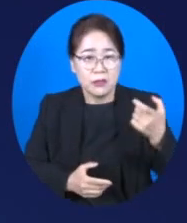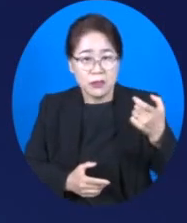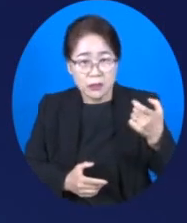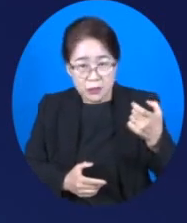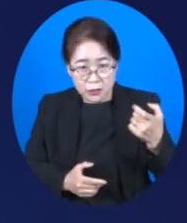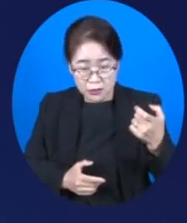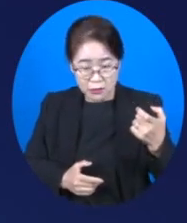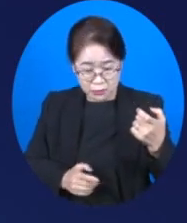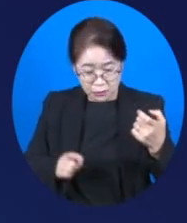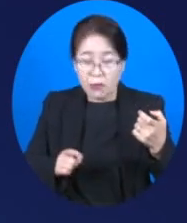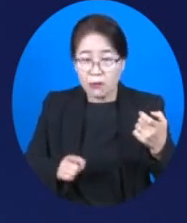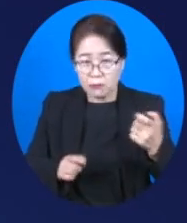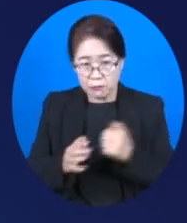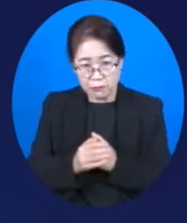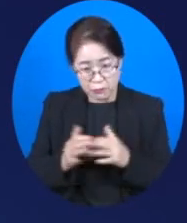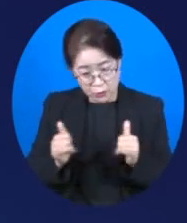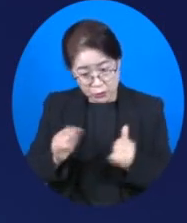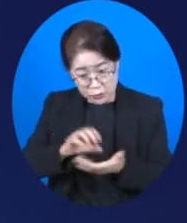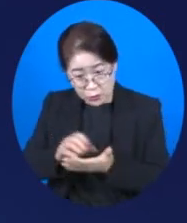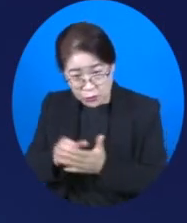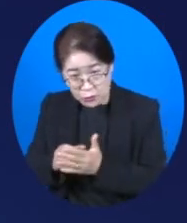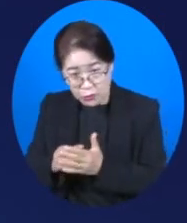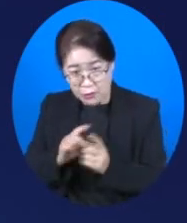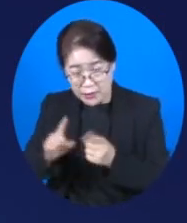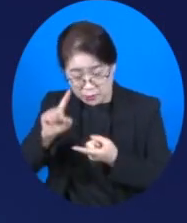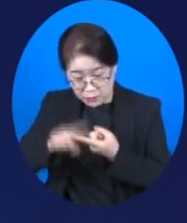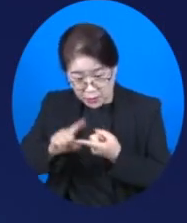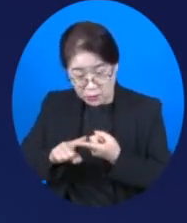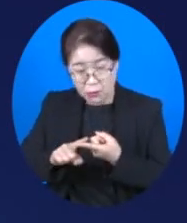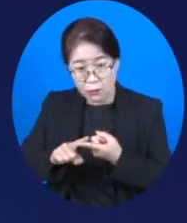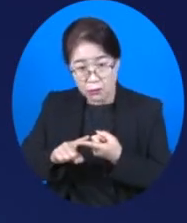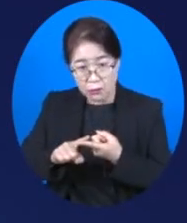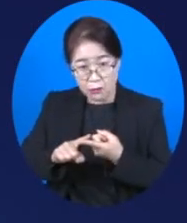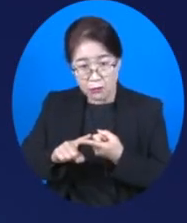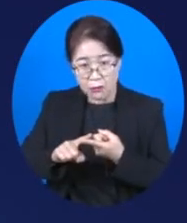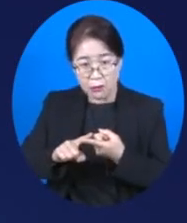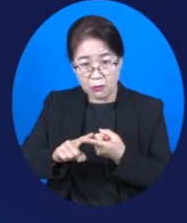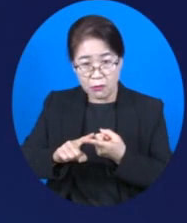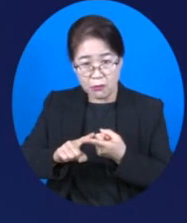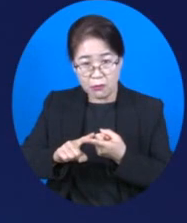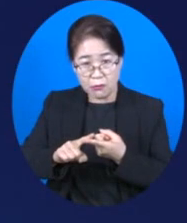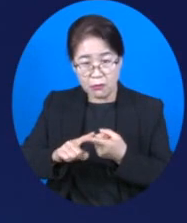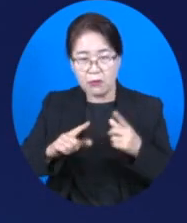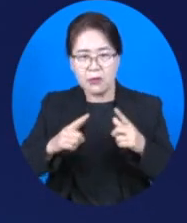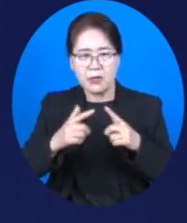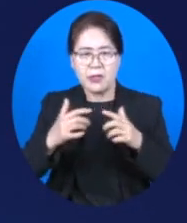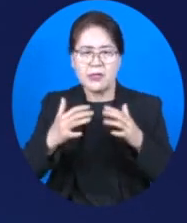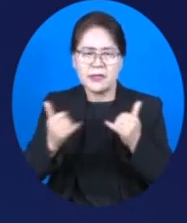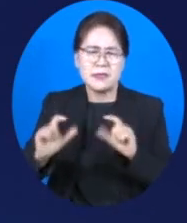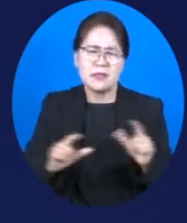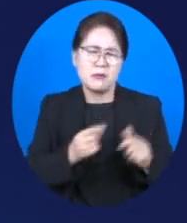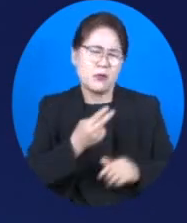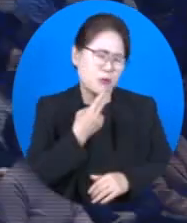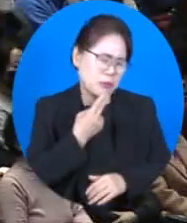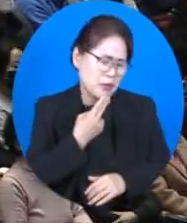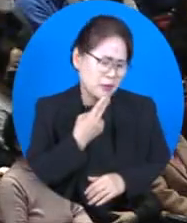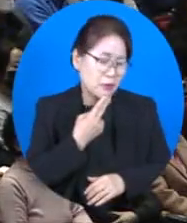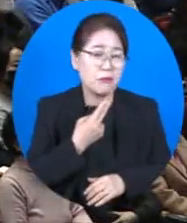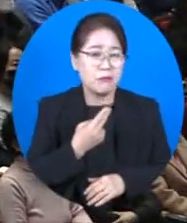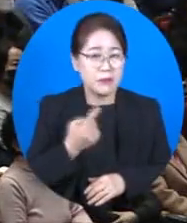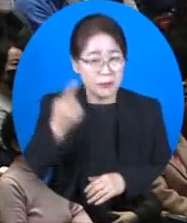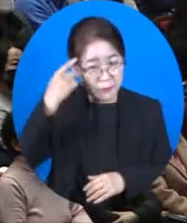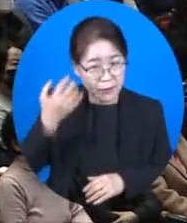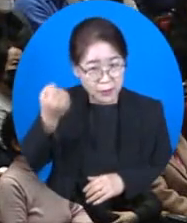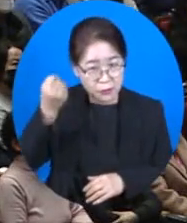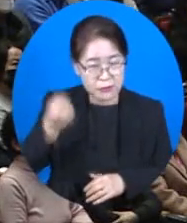주위에 성경 말씀대로 사는 사람이 주위에 별로 없다는 생각을 가지고 있다는 것입니다. 그런데 여러분,